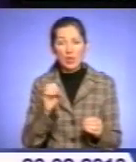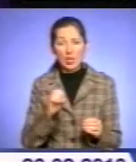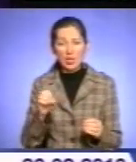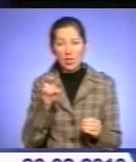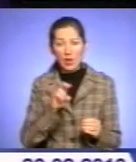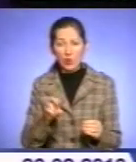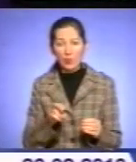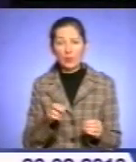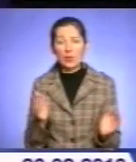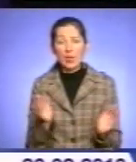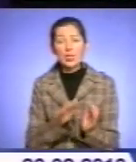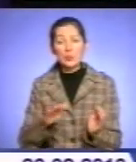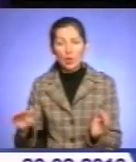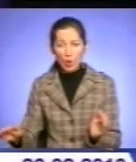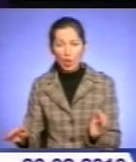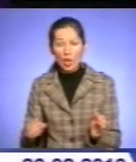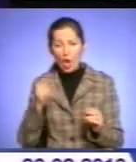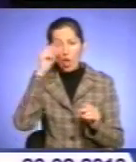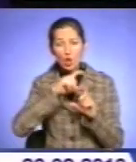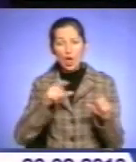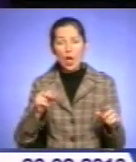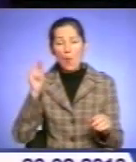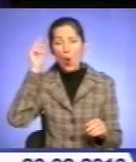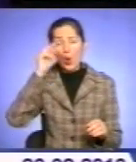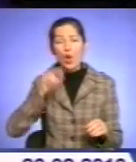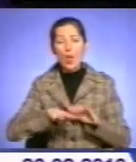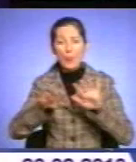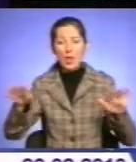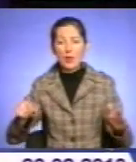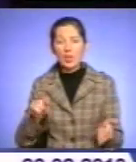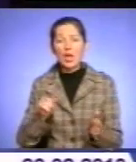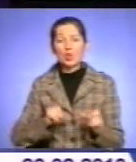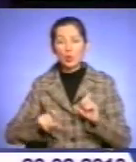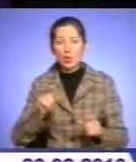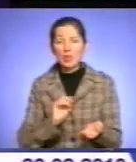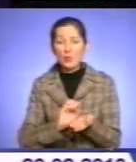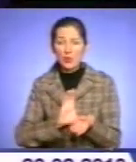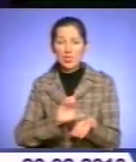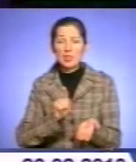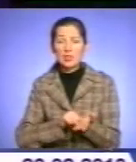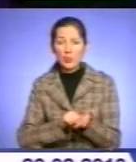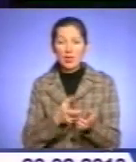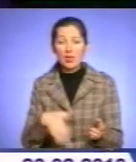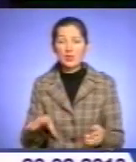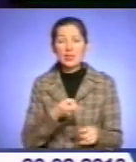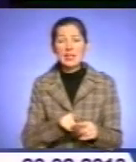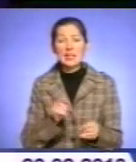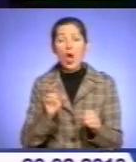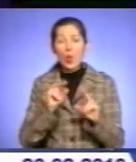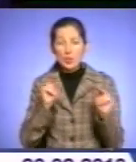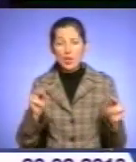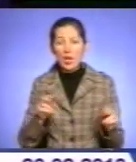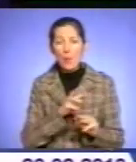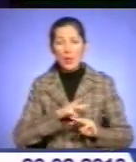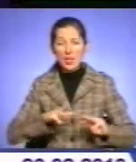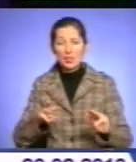садочки, школярам – уроки плавання, а студентам – підвищення стипендій. Все це обіцяє міністр освіти і науки, молоді та спорту вже в цьому